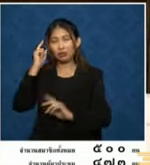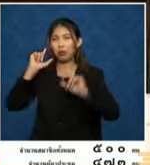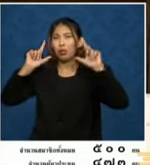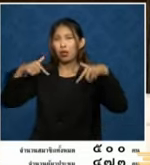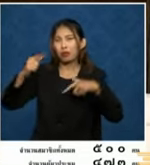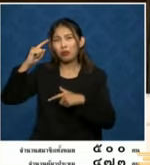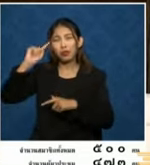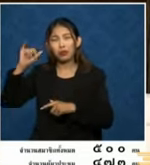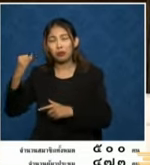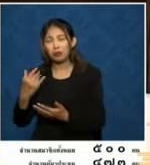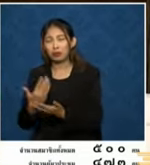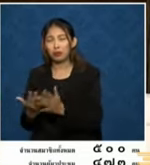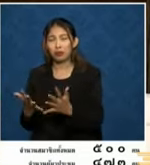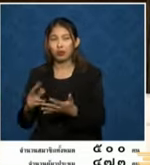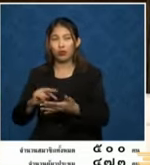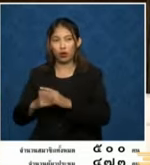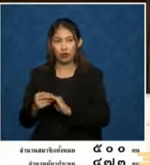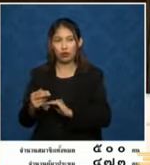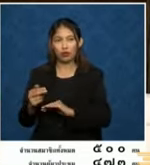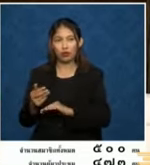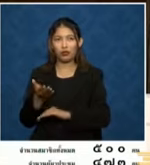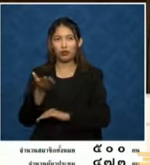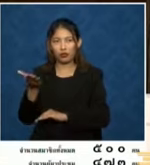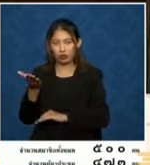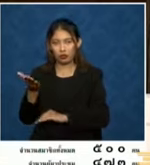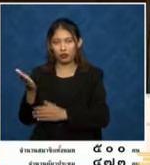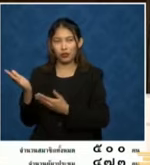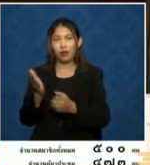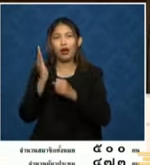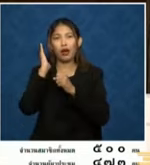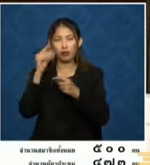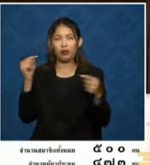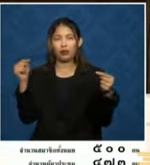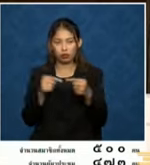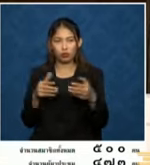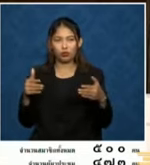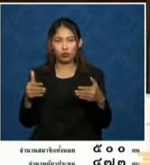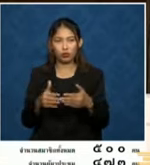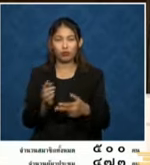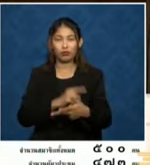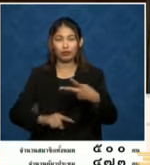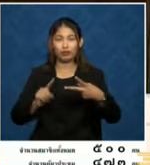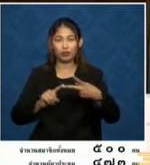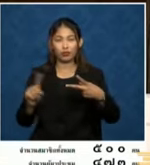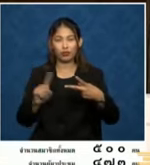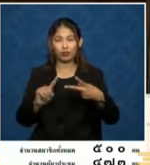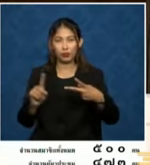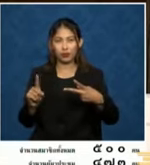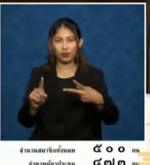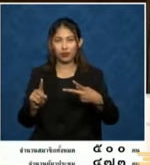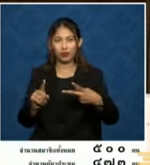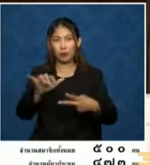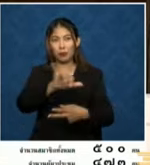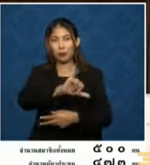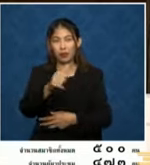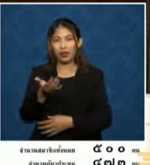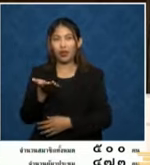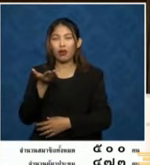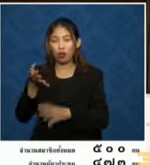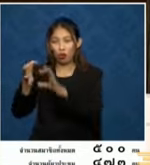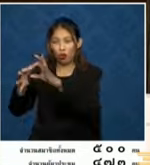ข้าใจผิดหรือเสียหายก็ขอให้คุณพริษฐ์ได้อธิบายอยู่ในประเด็นนี้นะครับประเด็นที่2ก็คือว่าอาจจะต้องขอ